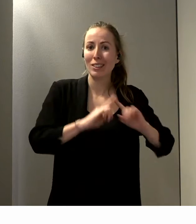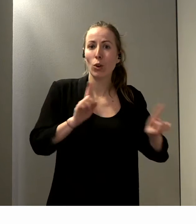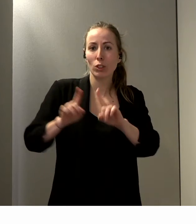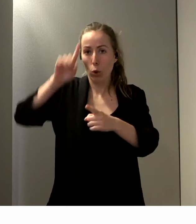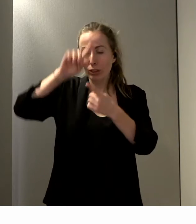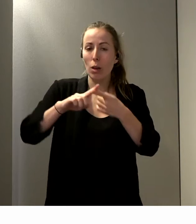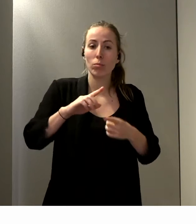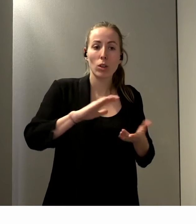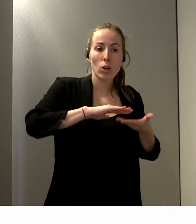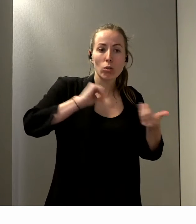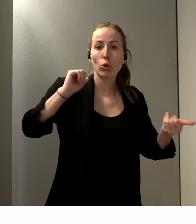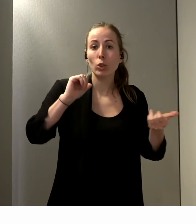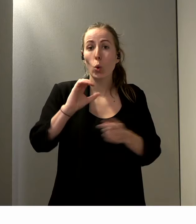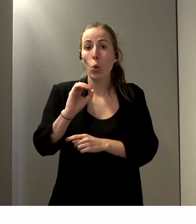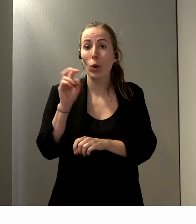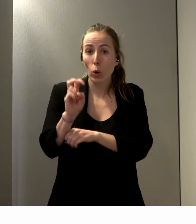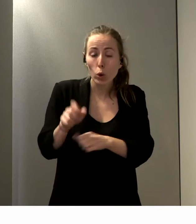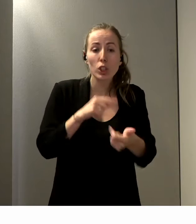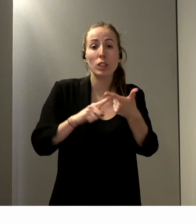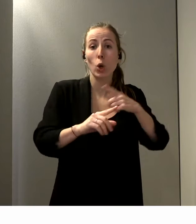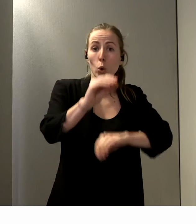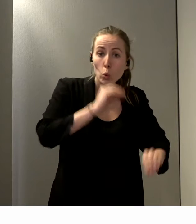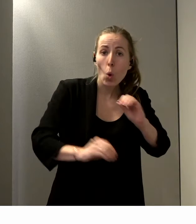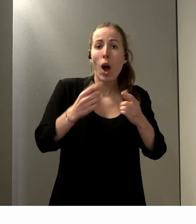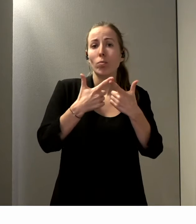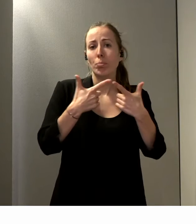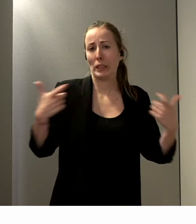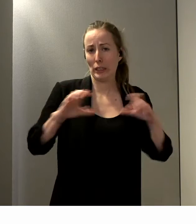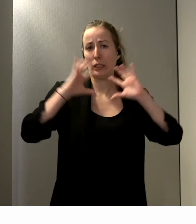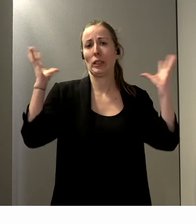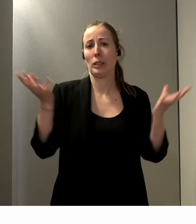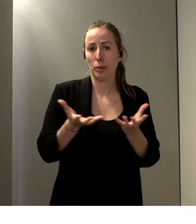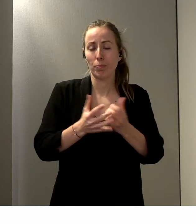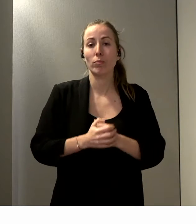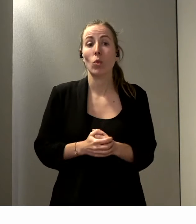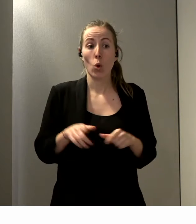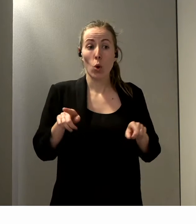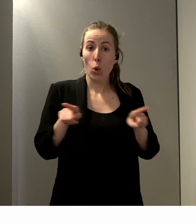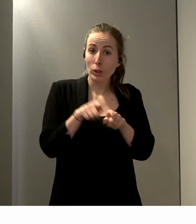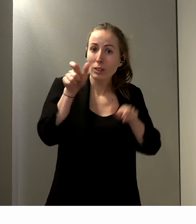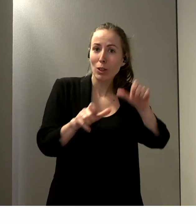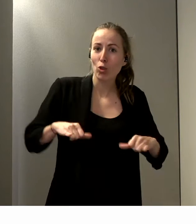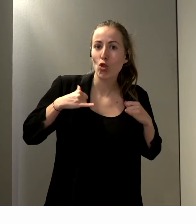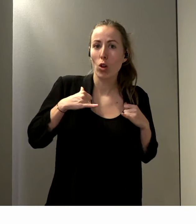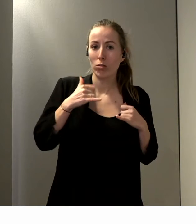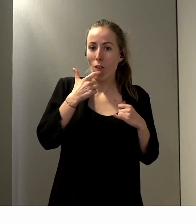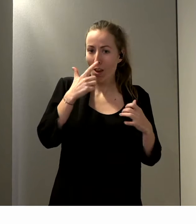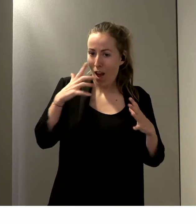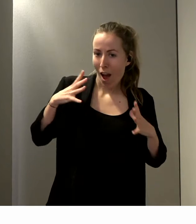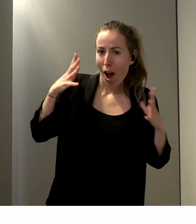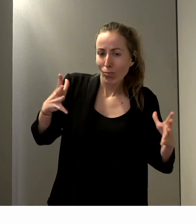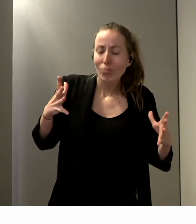écologique et des métiers du soin et du prendre soin. Et puis c'est aussi accompagner les jeunes qui ont le goût de l'engagement avec le service